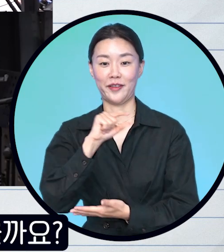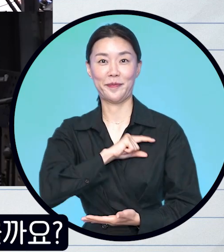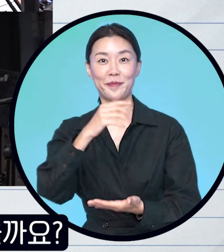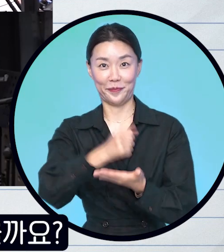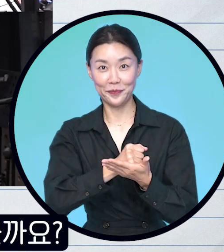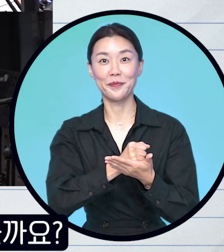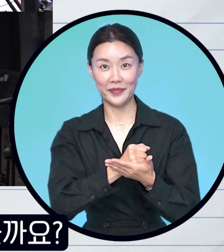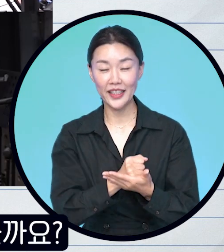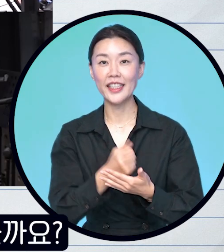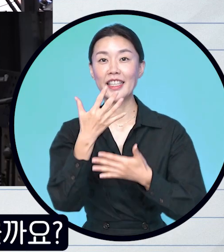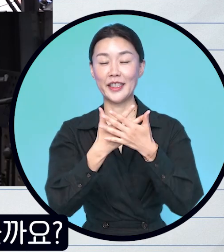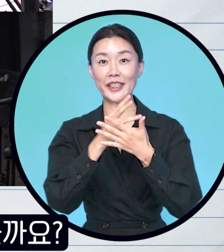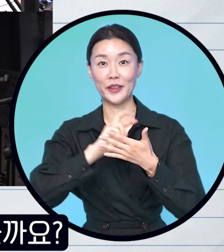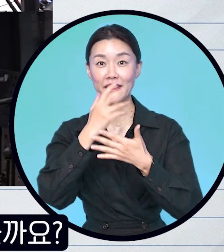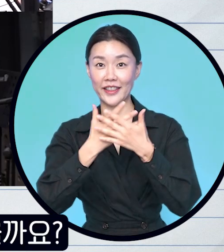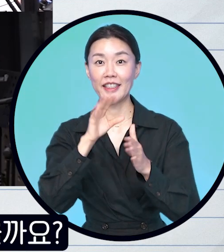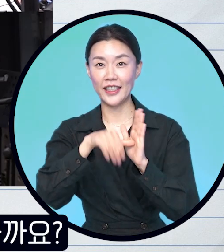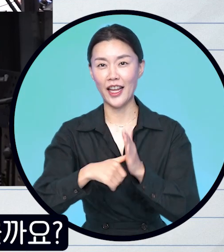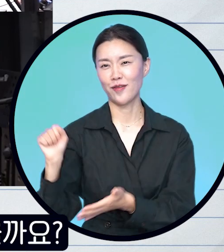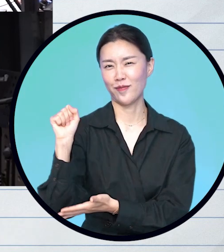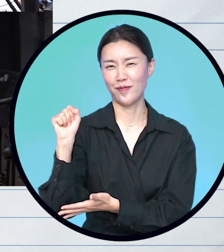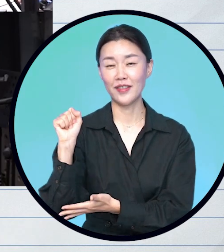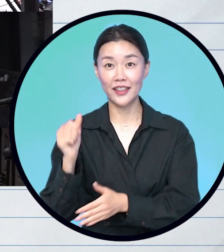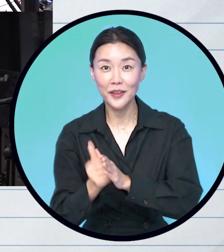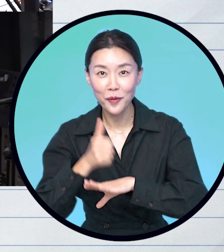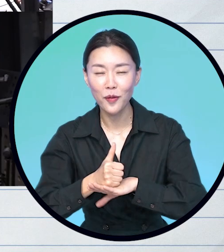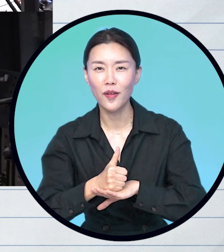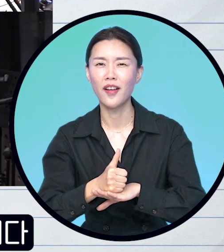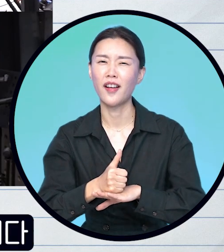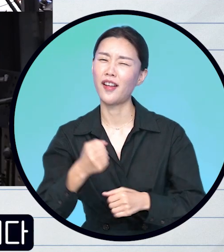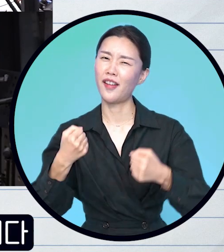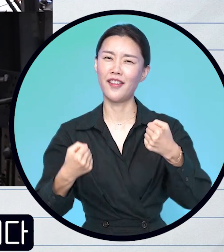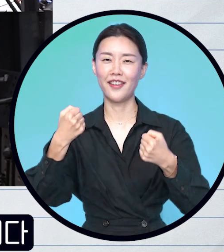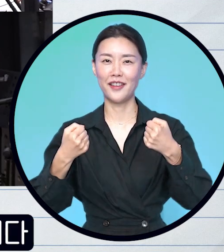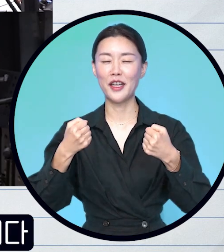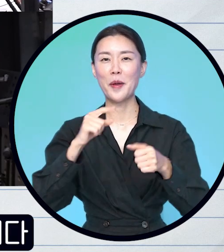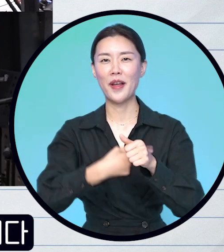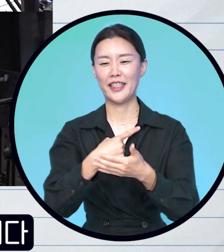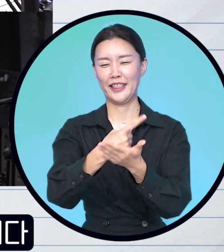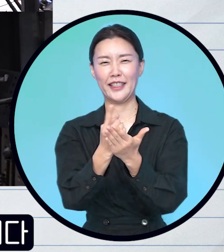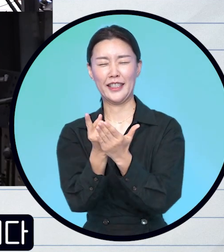네. 뮤직비디오에서 폭풍 드라이빙 좀 선보이셨을까요? 네 폭풍 드라이빙 해갖고 뭐 한 30으로